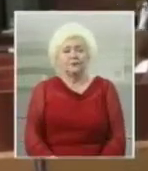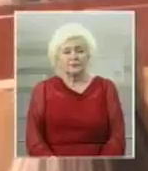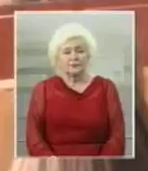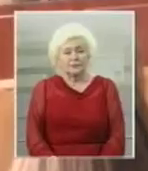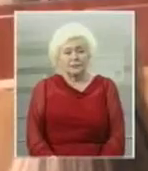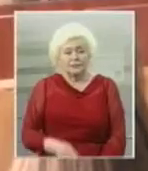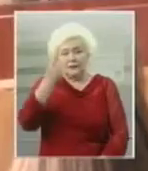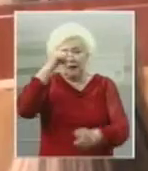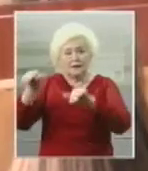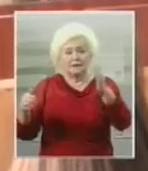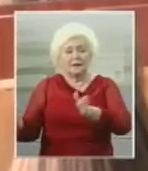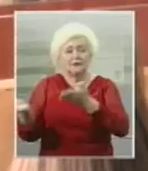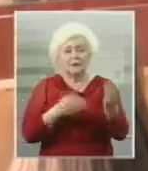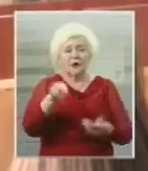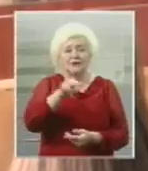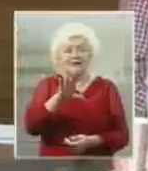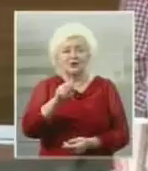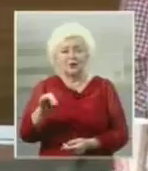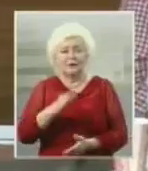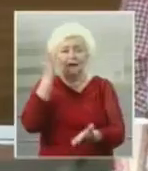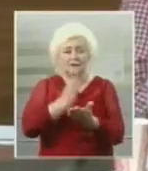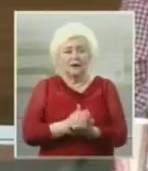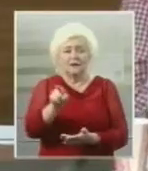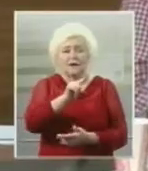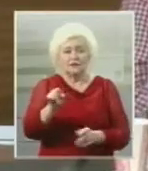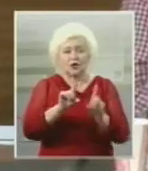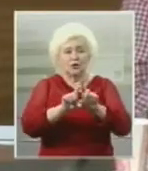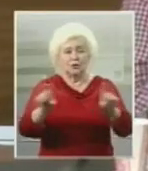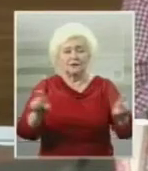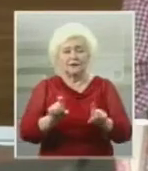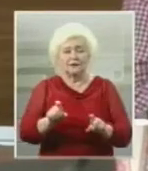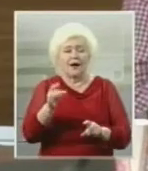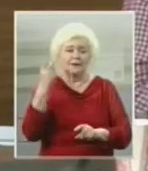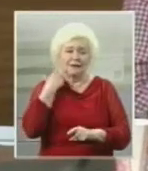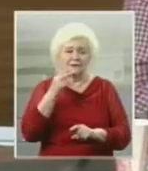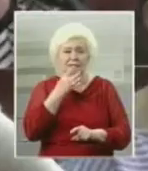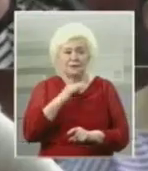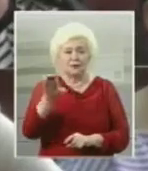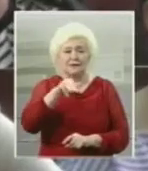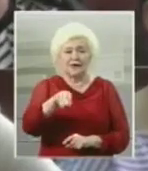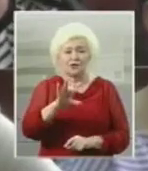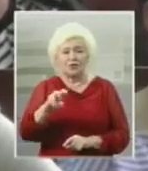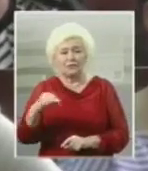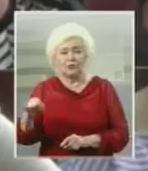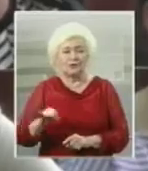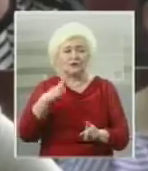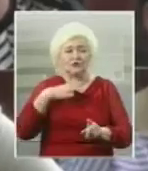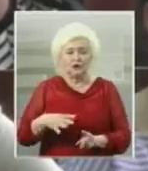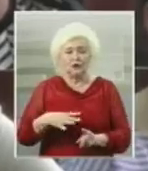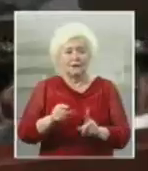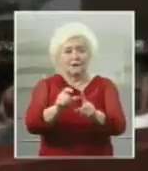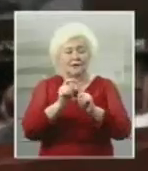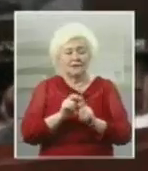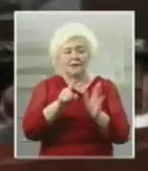точки. Ідея запросити Пітера Стоквелла належить доцентці кафедри англійської мови Тетяні Суворовій. Чекала на відповідь